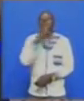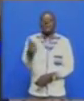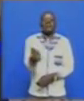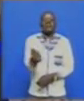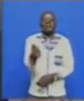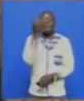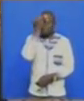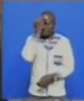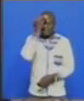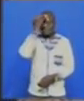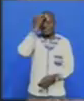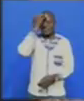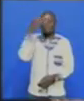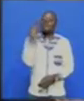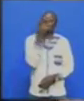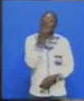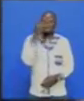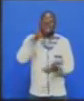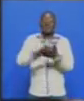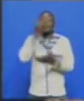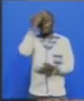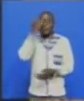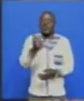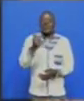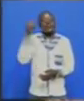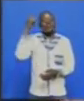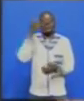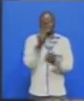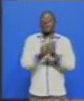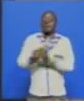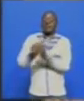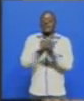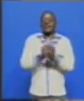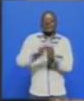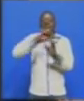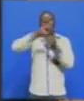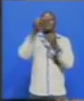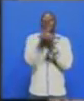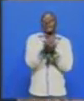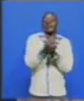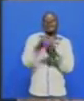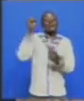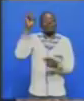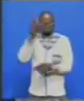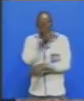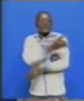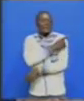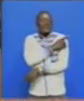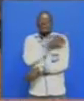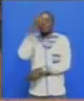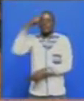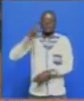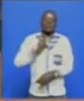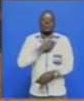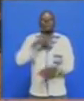connaît. Donc, c'est pourquoi le lobby, dans l'ensemble, société lobby, d'Agara, nous prenons la